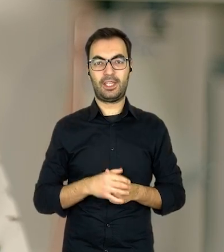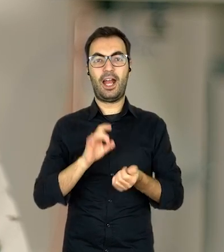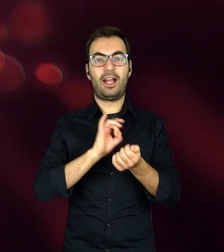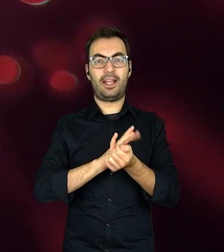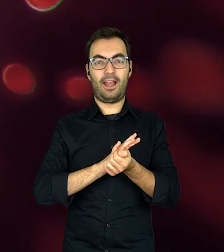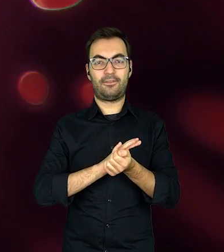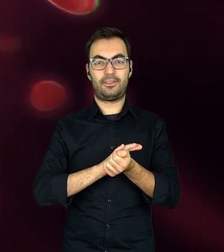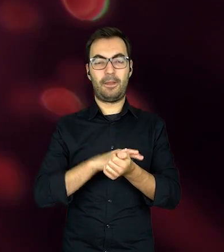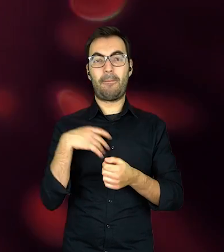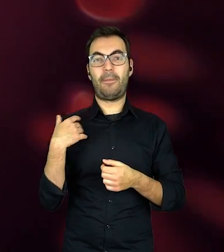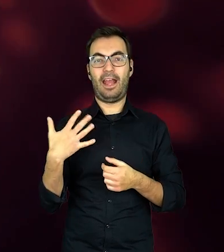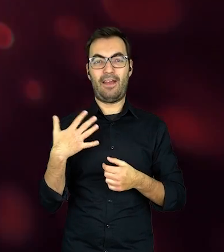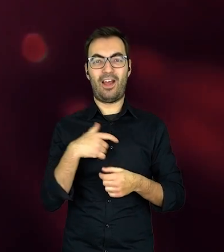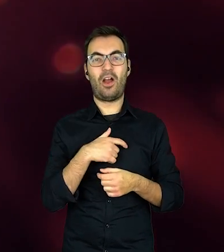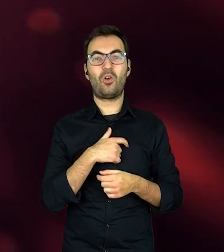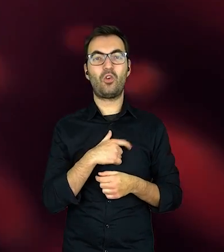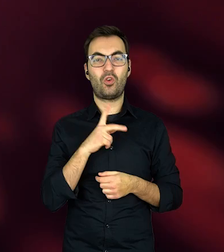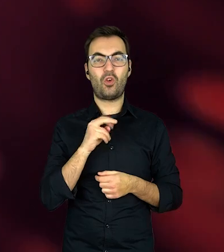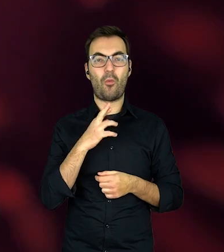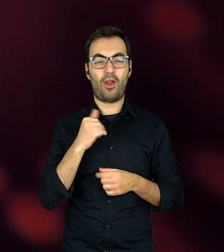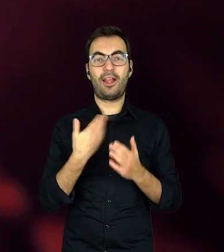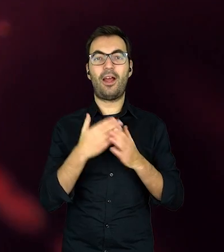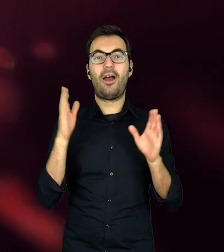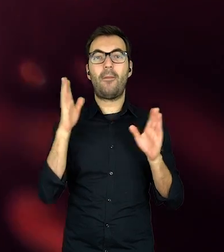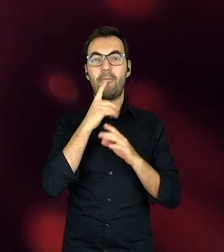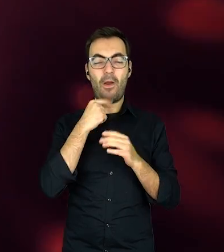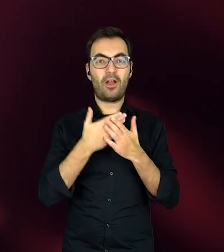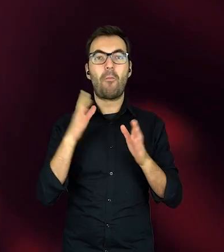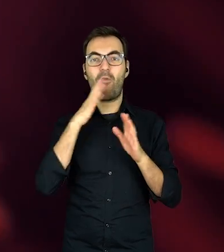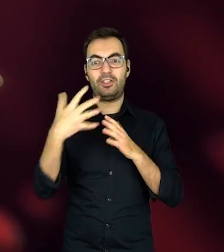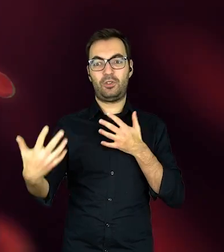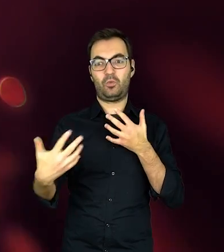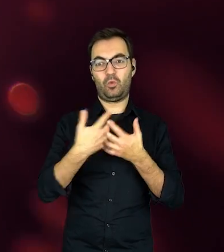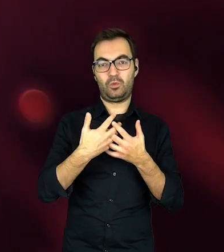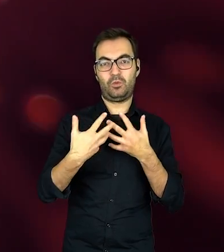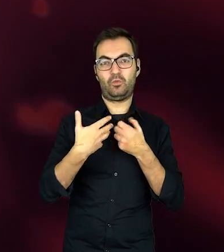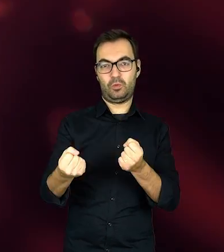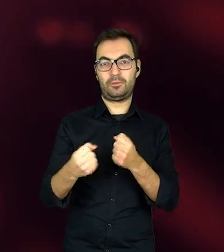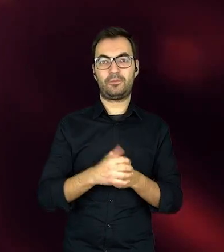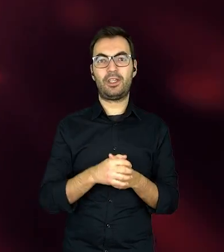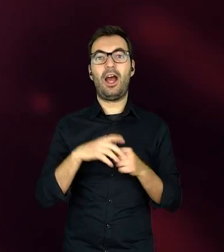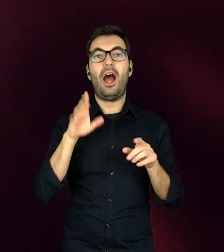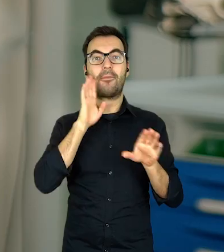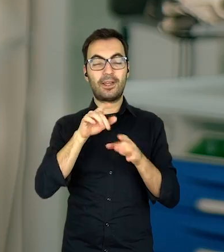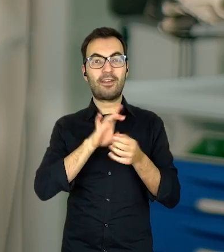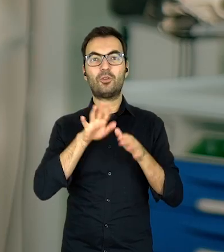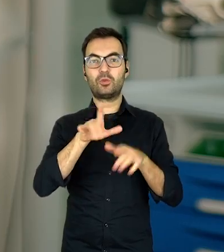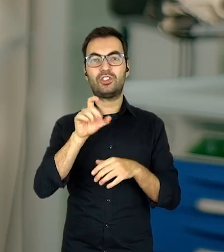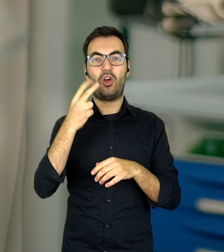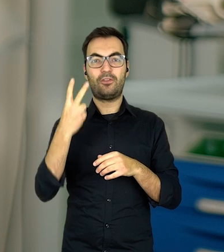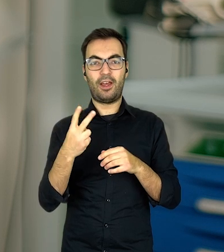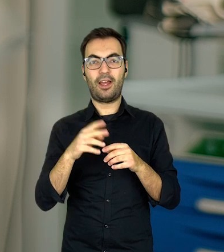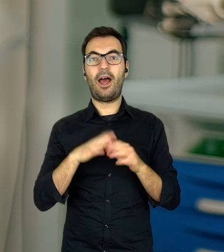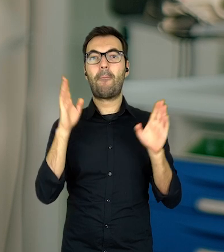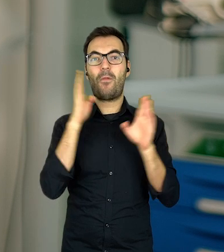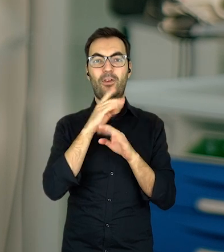krwi z prawej komory jest mało tlenu, więc tlen z powietrza przenika w jej kierunku. Z kolei w tej samej krwi jest dużo dwutlenku